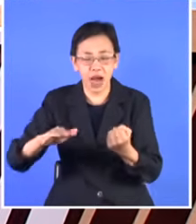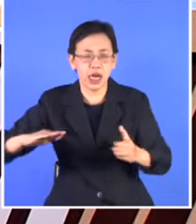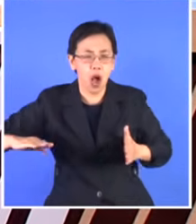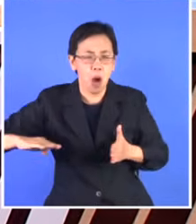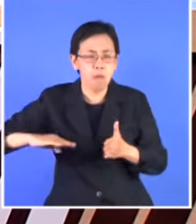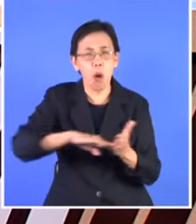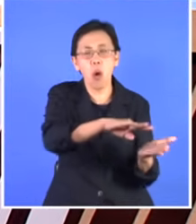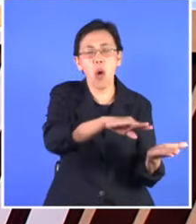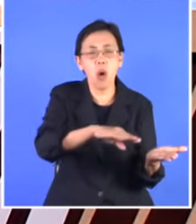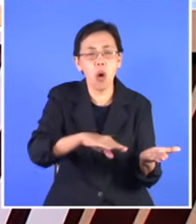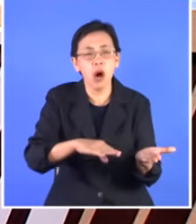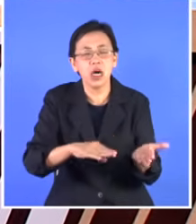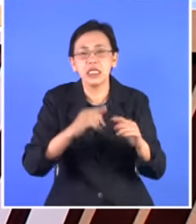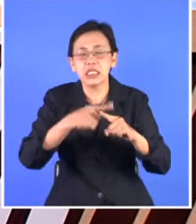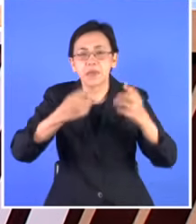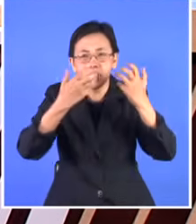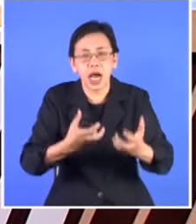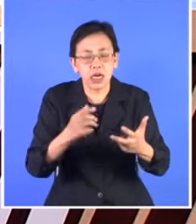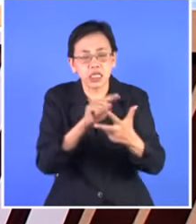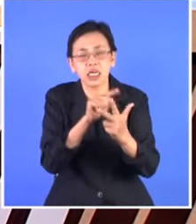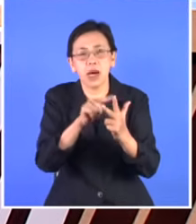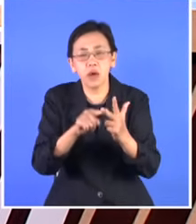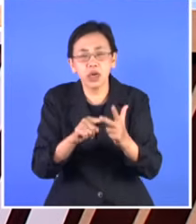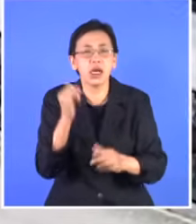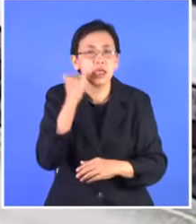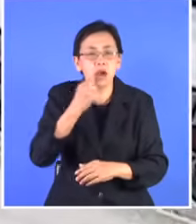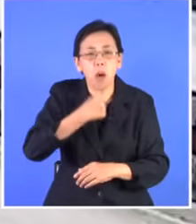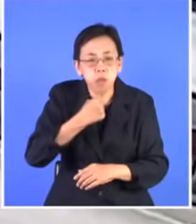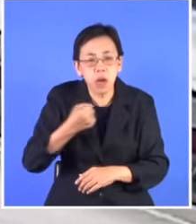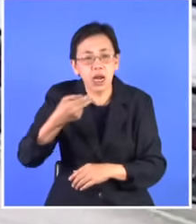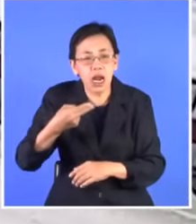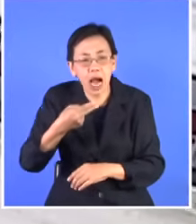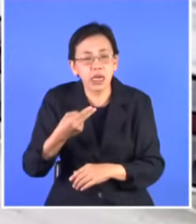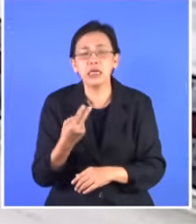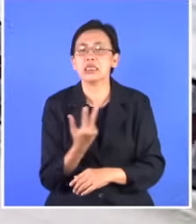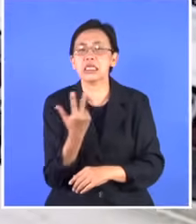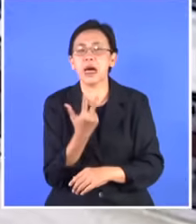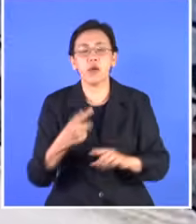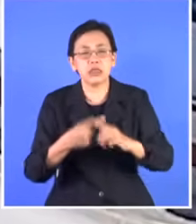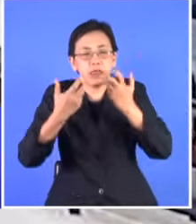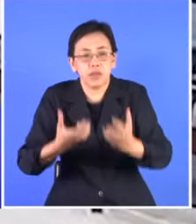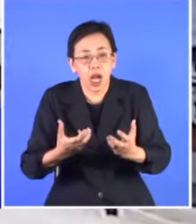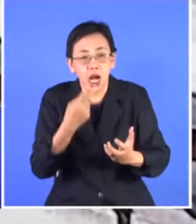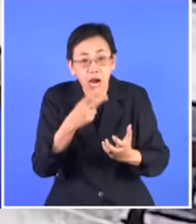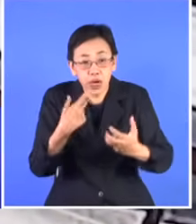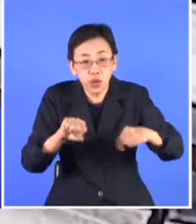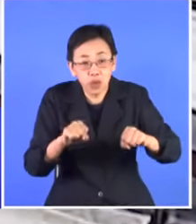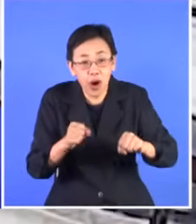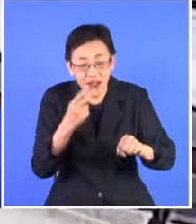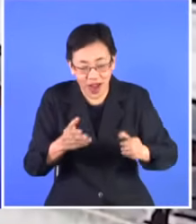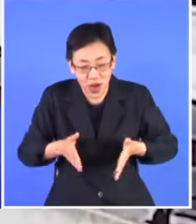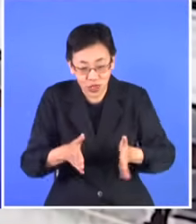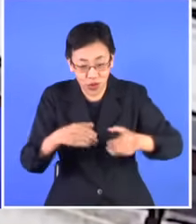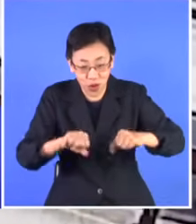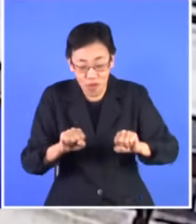อย่างจังอาการสาหัสทั้ง 3เลยนะครับทั้งยายทั้งหลานเลยมีภาพจากกล้องวจรปิดดูนะครับมาแล้วนะฮะ